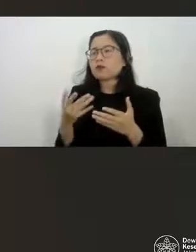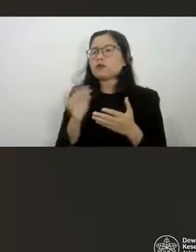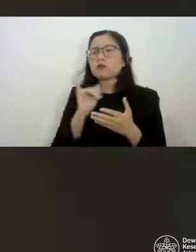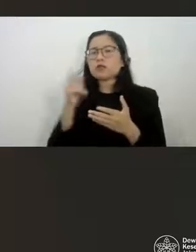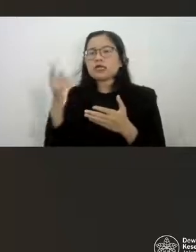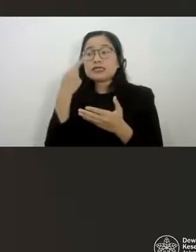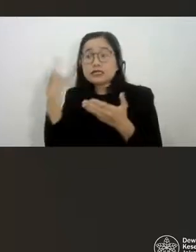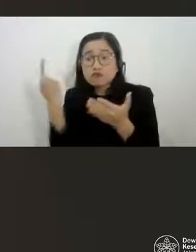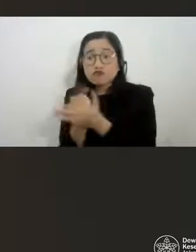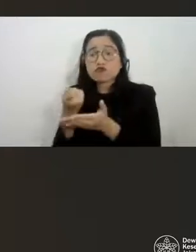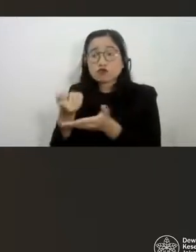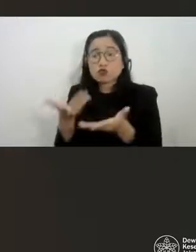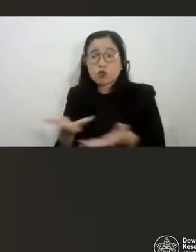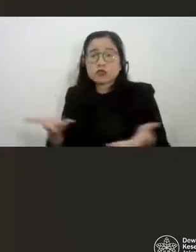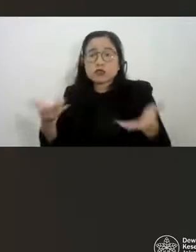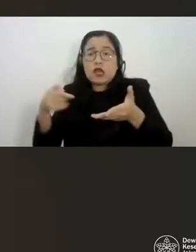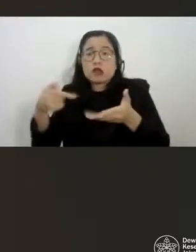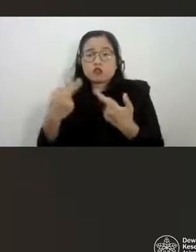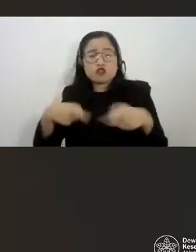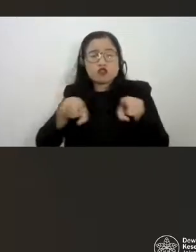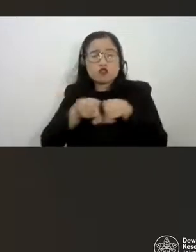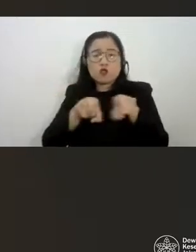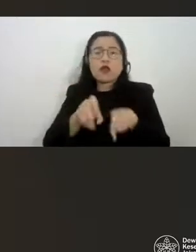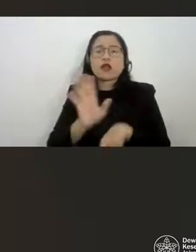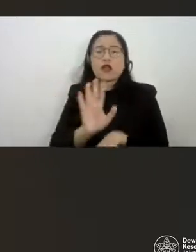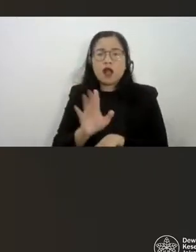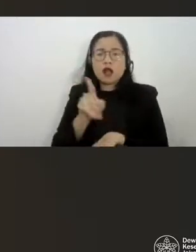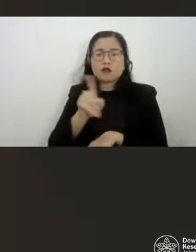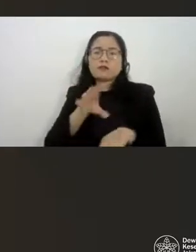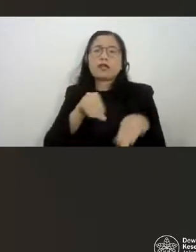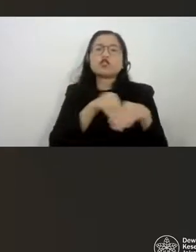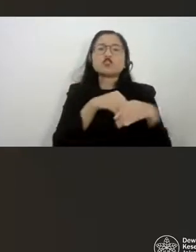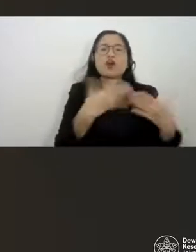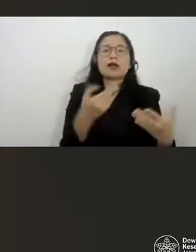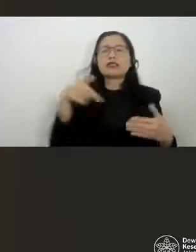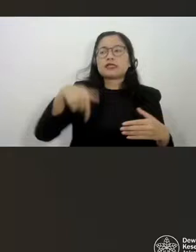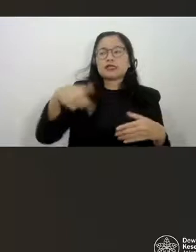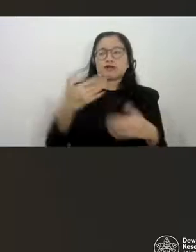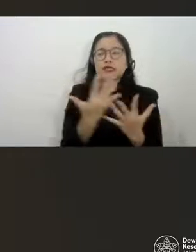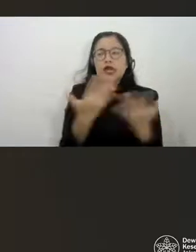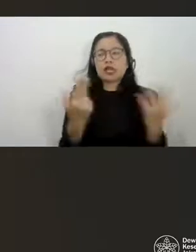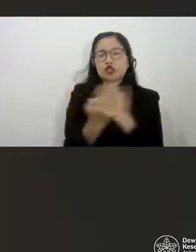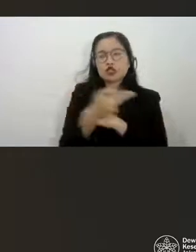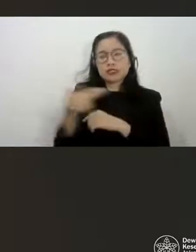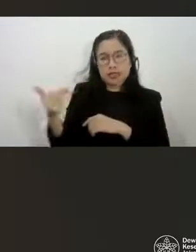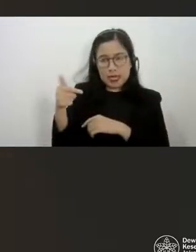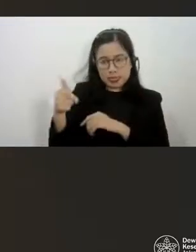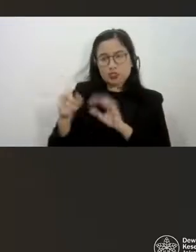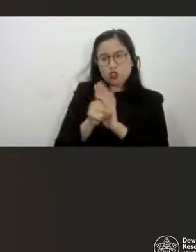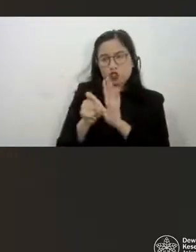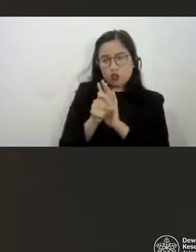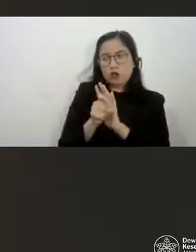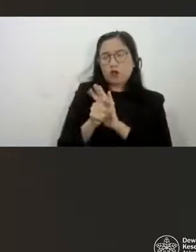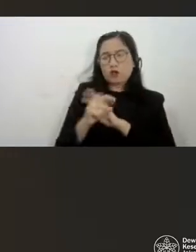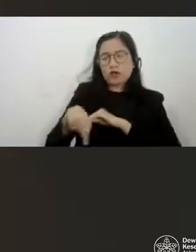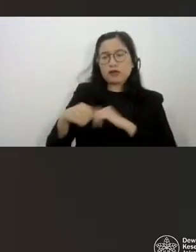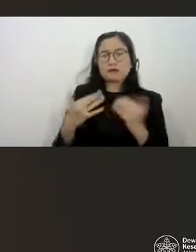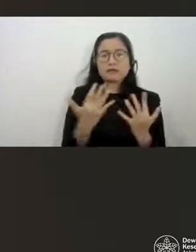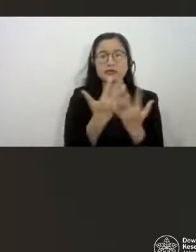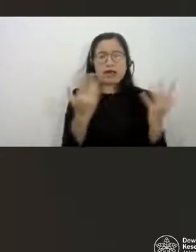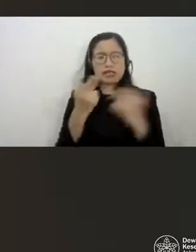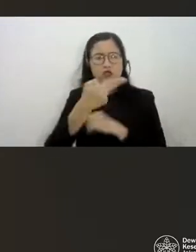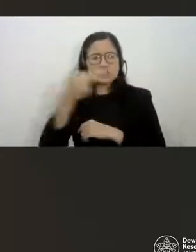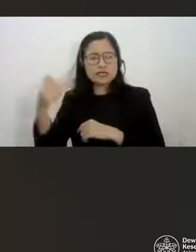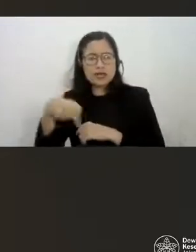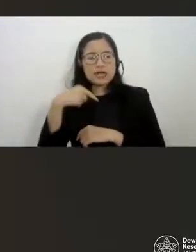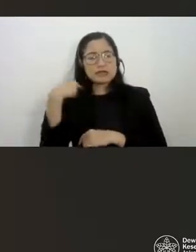dengan realitas sosial dalam masyarakat, termasuk dalam masyarakat Indonesia contohnya. Dalam masyarakat Indonesia kita melihat secara